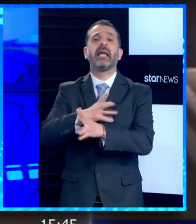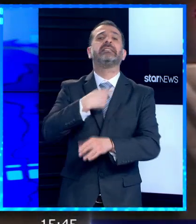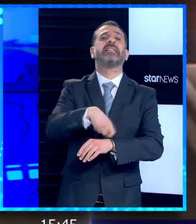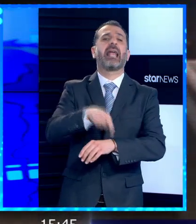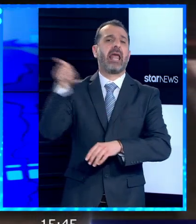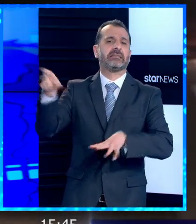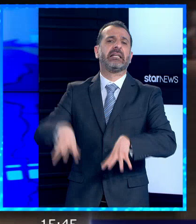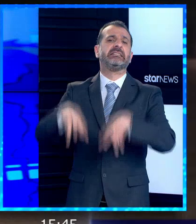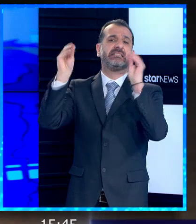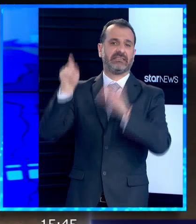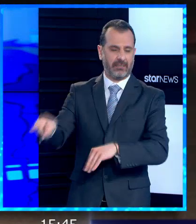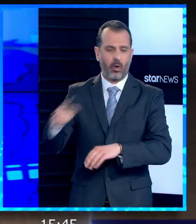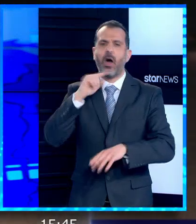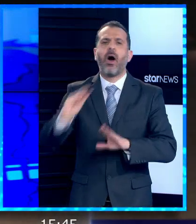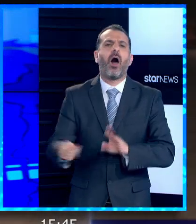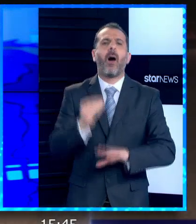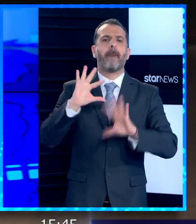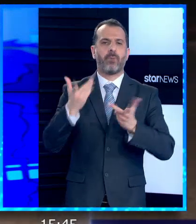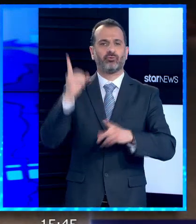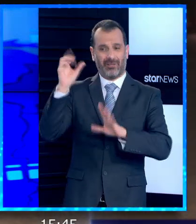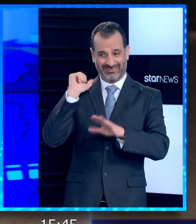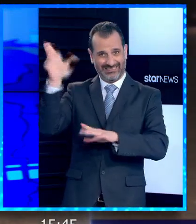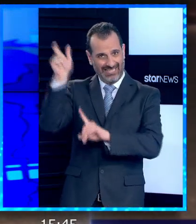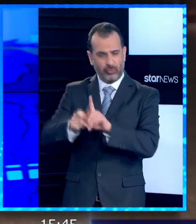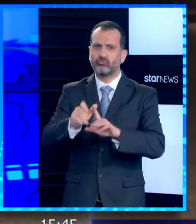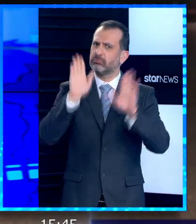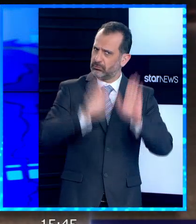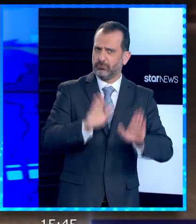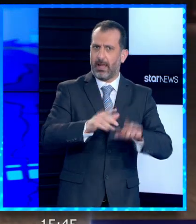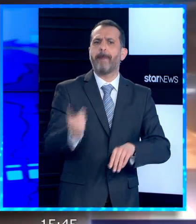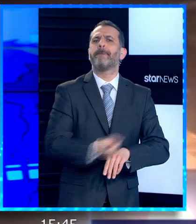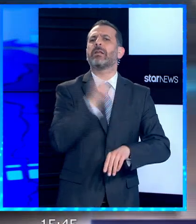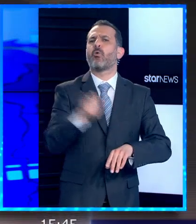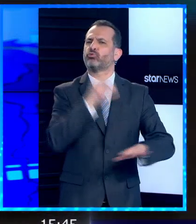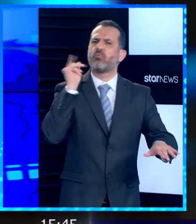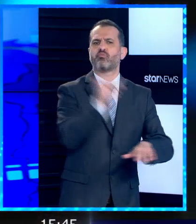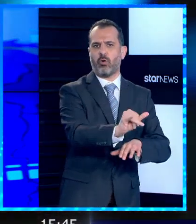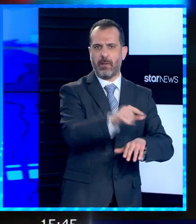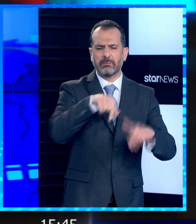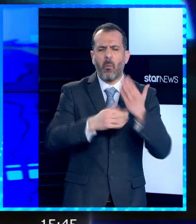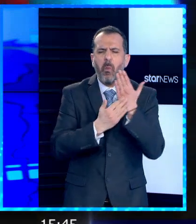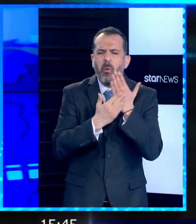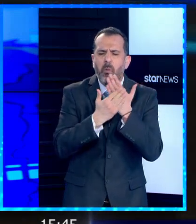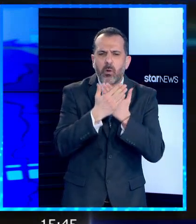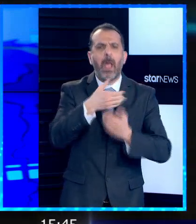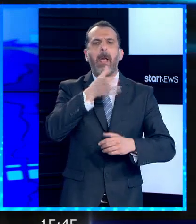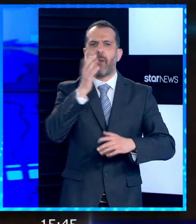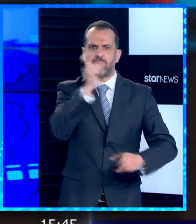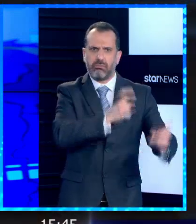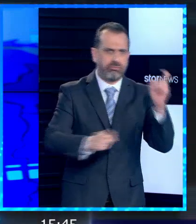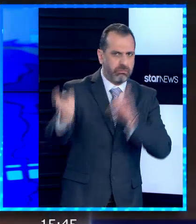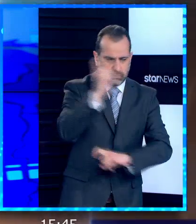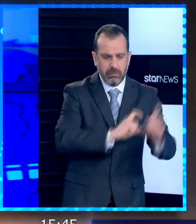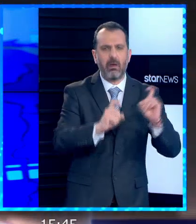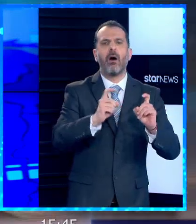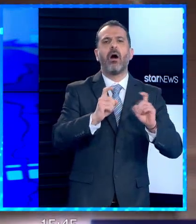και εργαζόταν. Όλα ξεκίνησαν σήμερα τα ξημερώματα όταν οι δύο άνδρες τσακώθηκαν μέσα στο μπαρ. Ο καυγάς συνεχίστηκε και